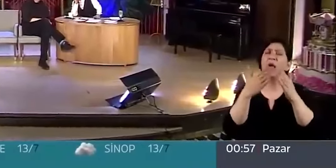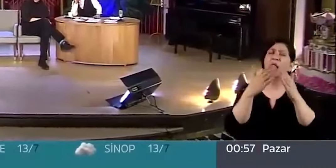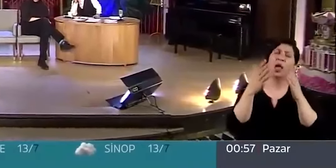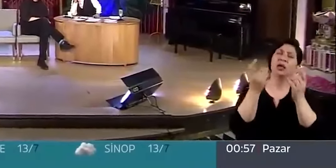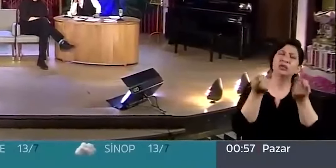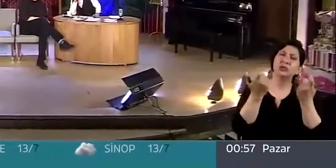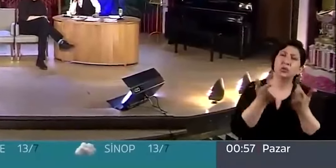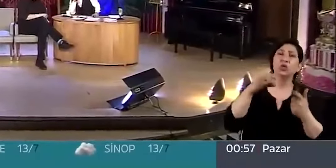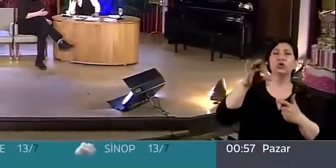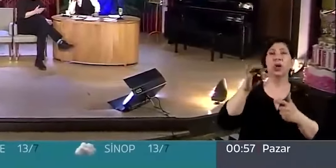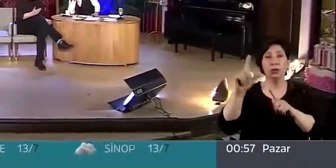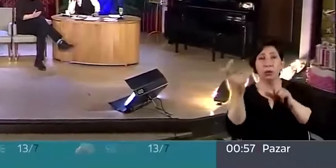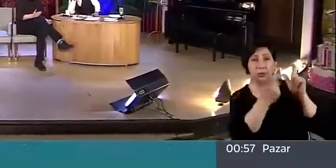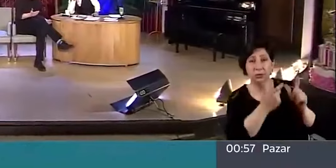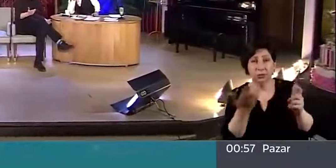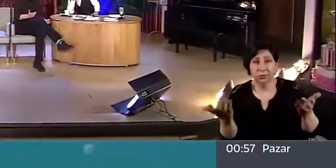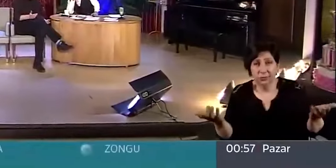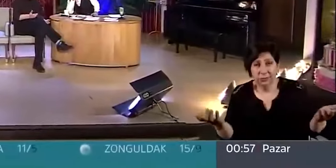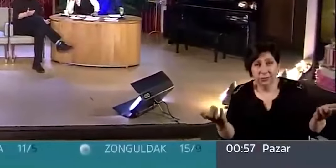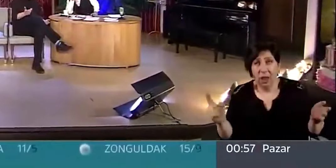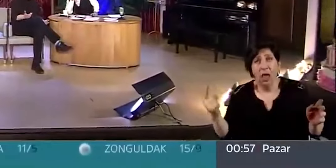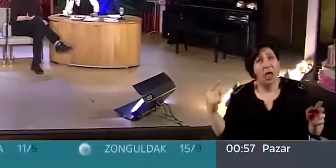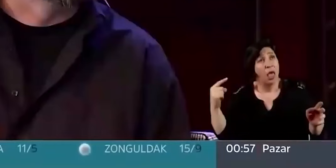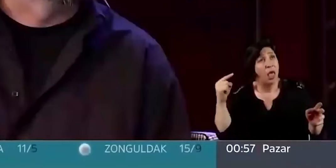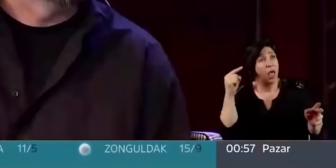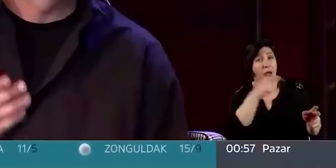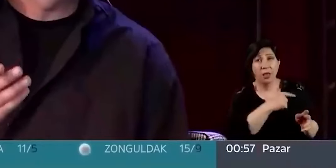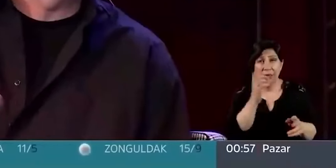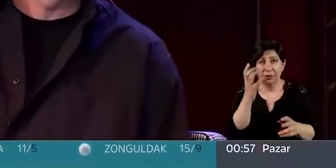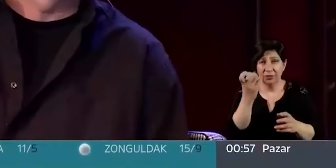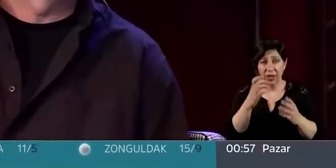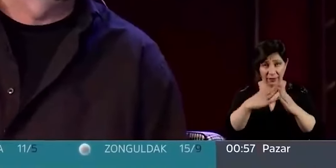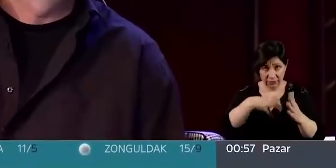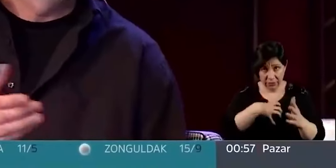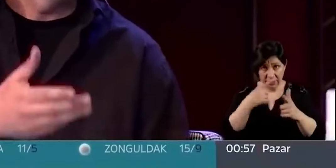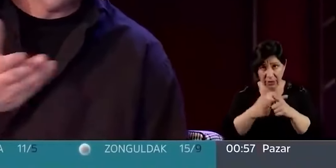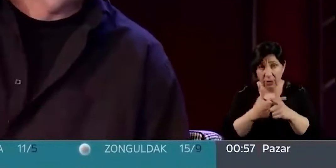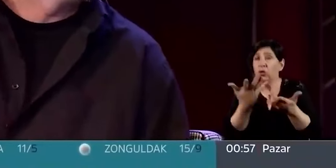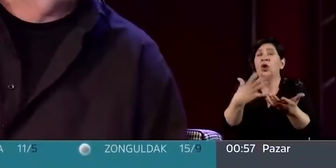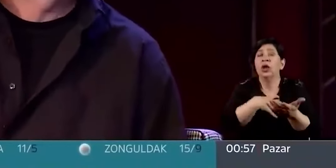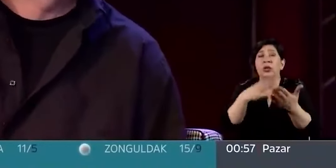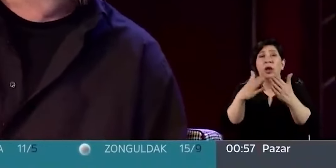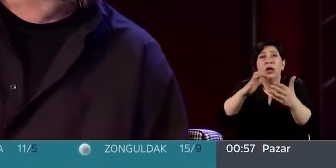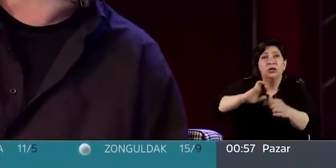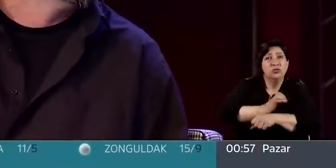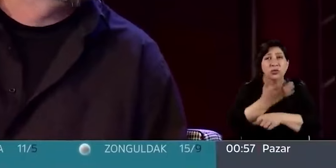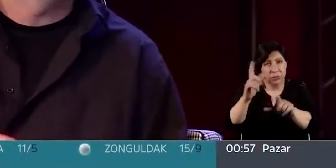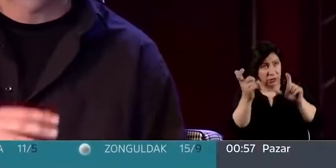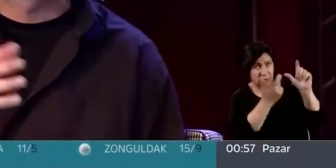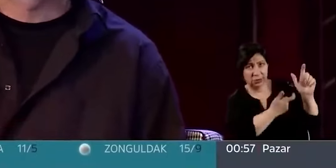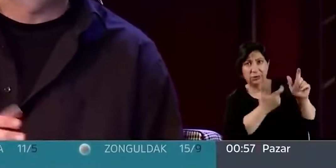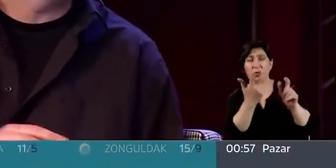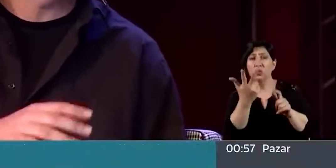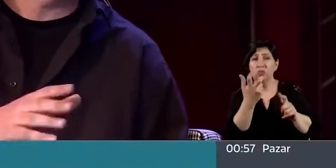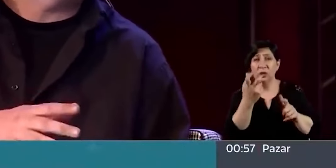taşın. Yani ben de o anda aydınlanacak. Ana diye. Ulan ben niye çekiyorum bu trafiği? Ev senin mi diyorum kira diyor. Onu diyorum niye kendine bu eziyeti yapıyor? Taşınsana o zaman. Yani